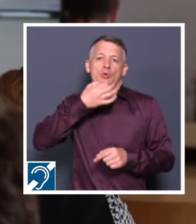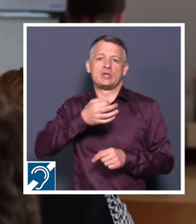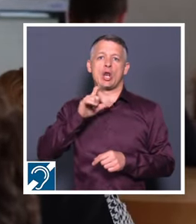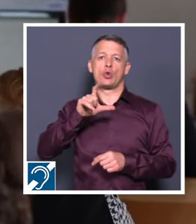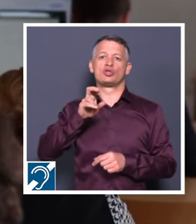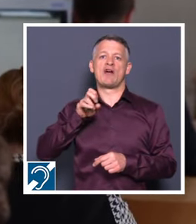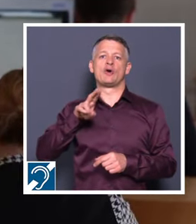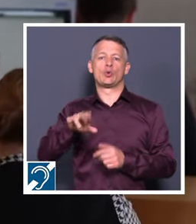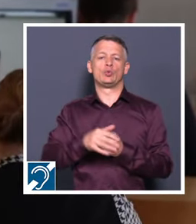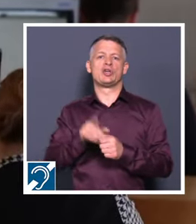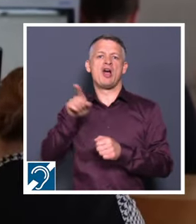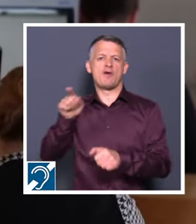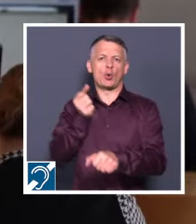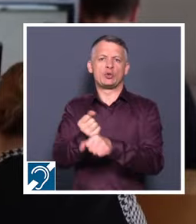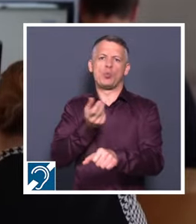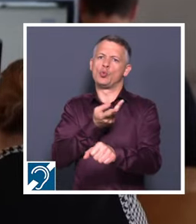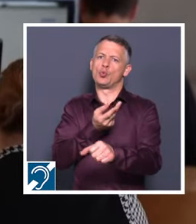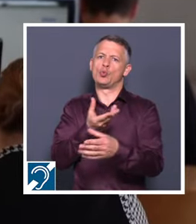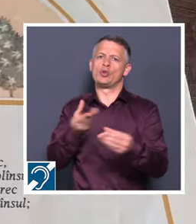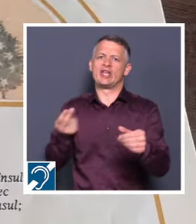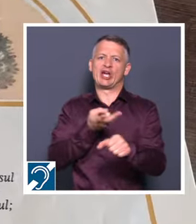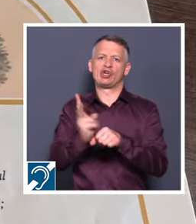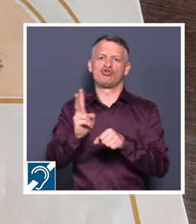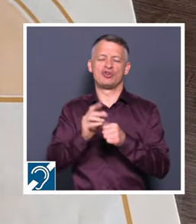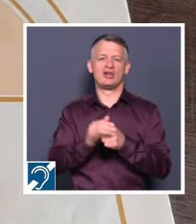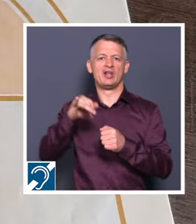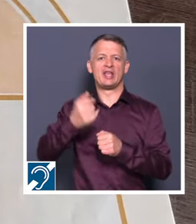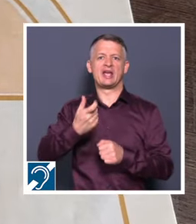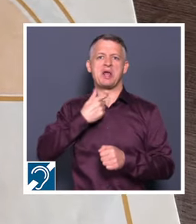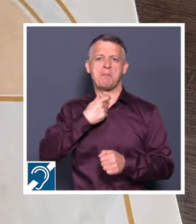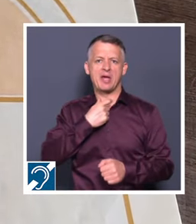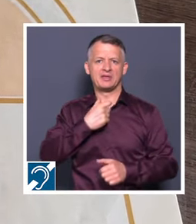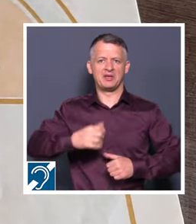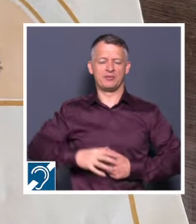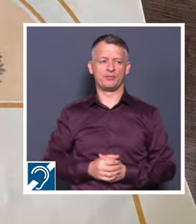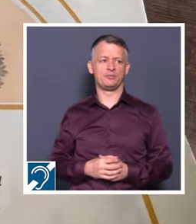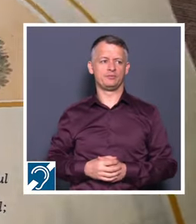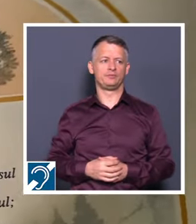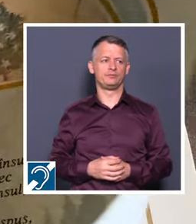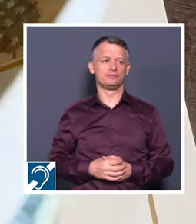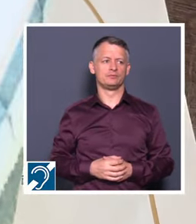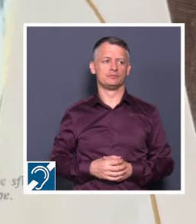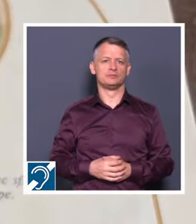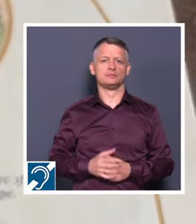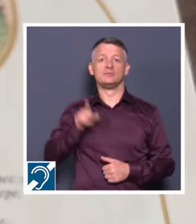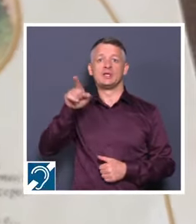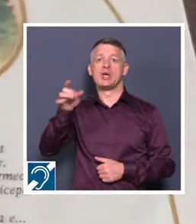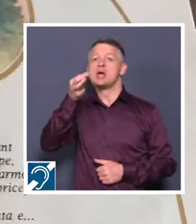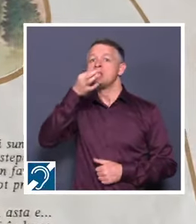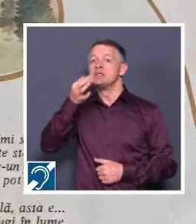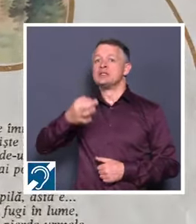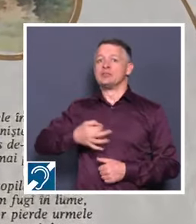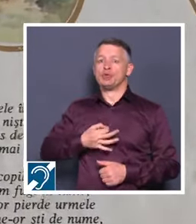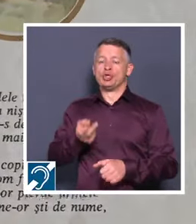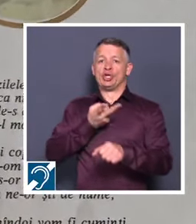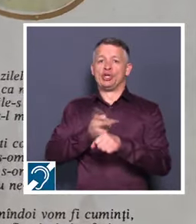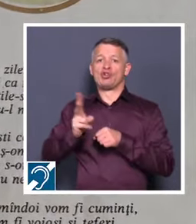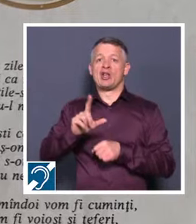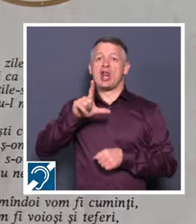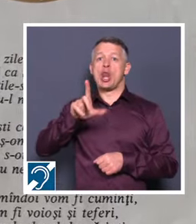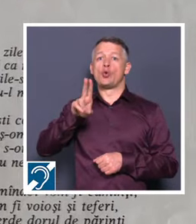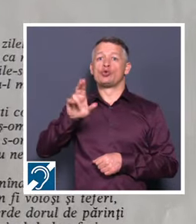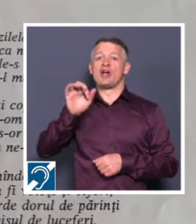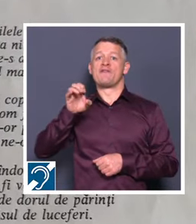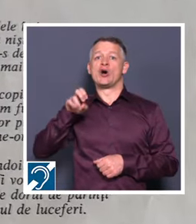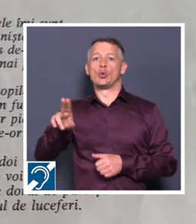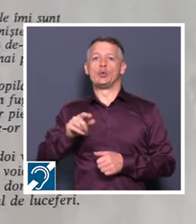conținut, ne-a făcut și multe greșeli gramaticale, ne-a spus aberația că Luceafărul